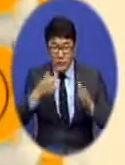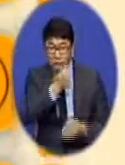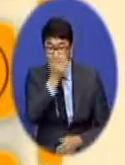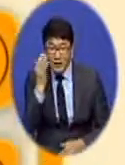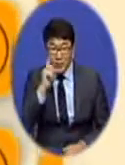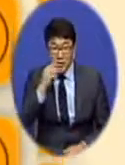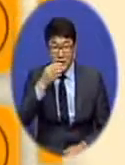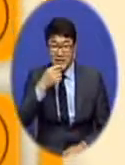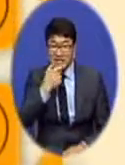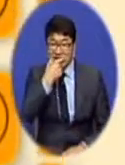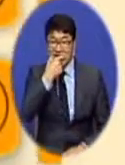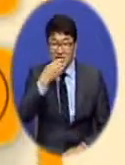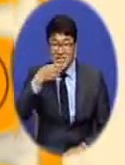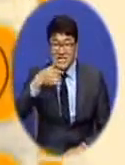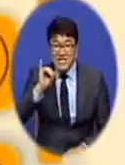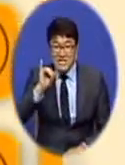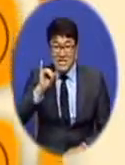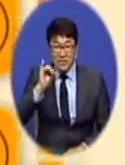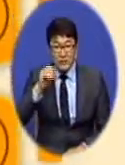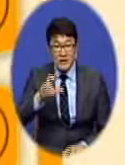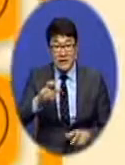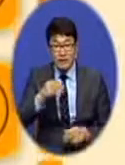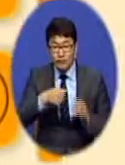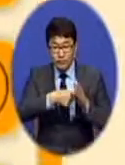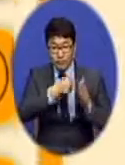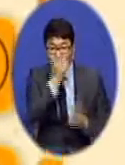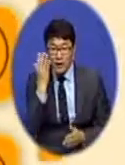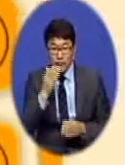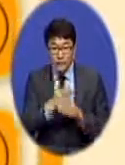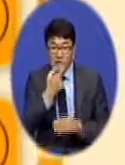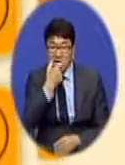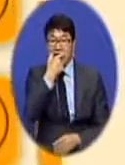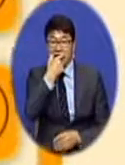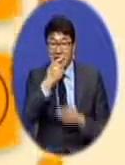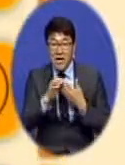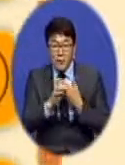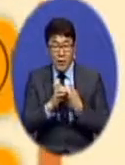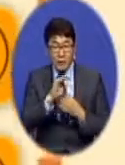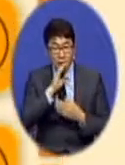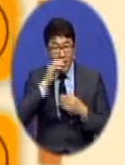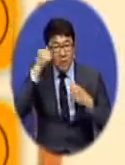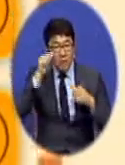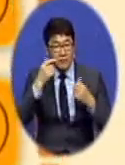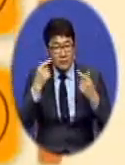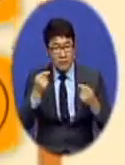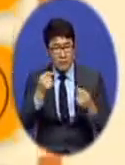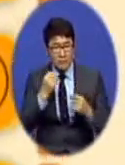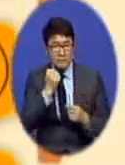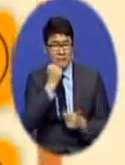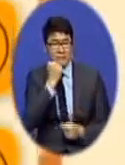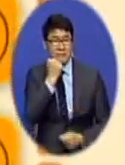이 탐 크루즈의 틀리 줄리아 로버츠의 틀리가 지금 유행한다. 아. 그걸 딱 끼면은 예. 탐 크루즈처럼 줄리아 로버츠 섹시하게